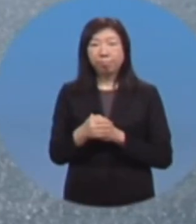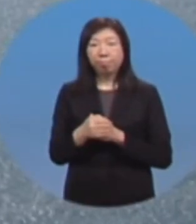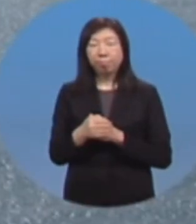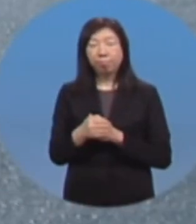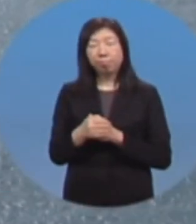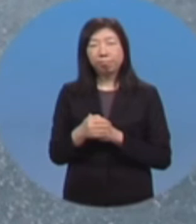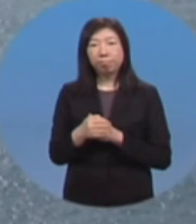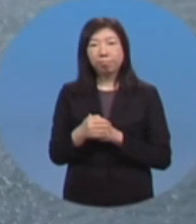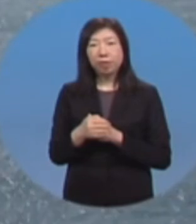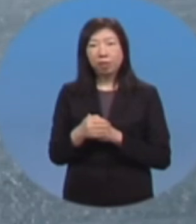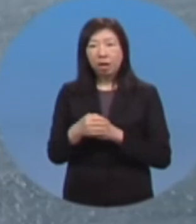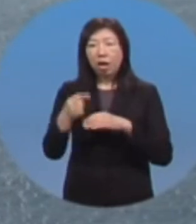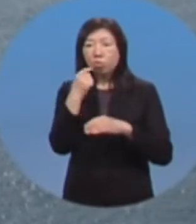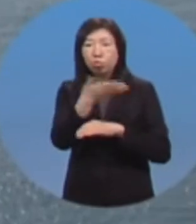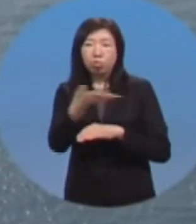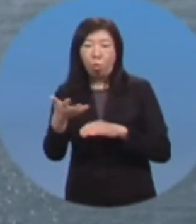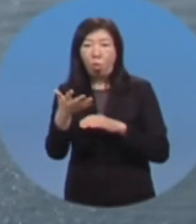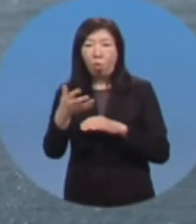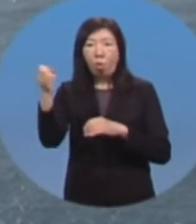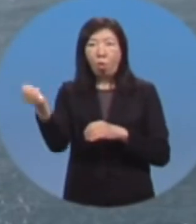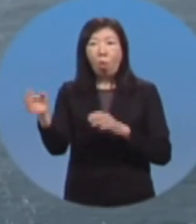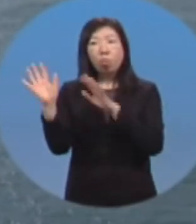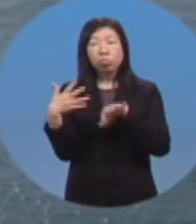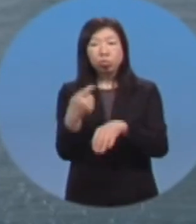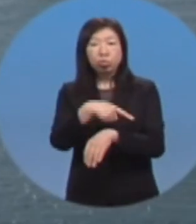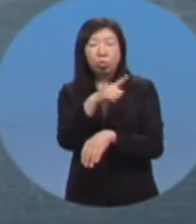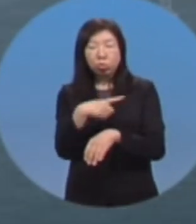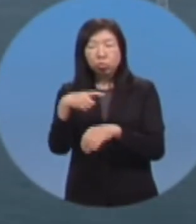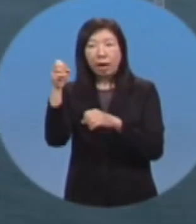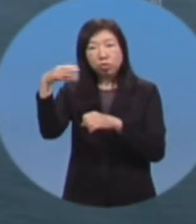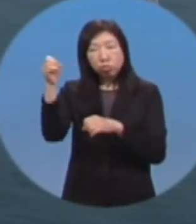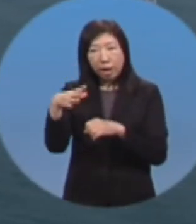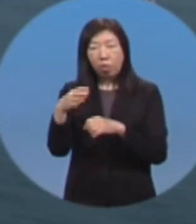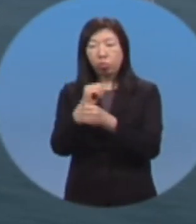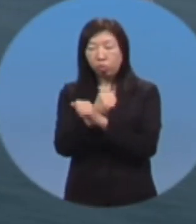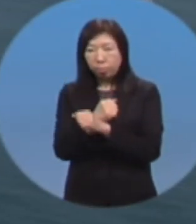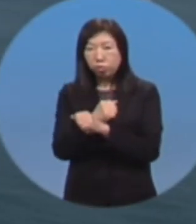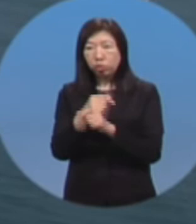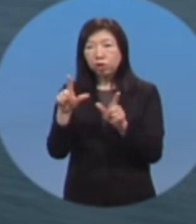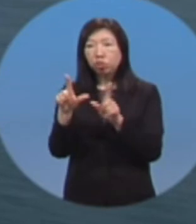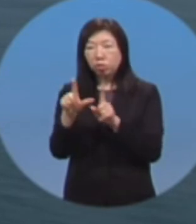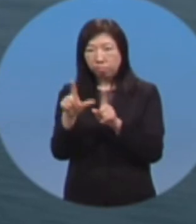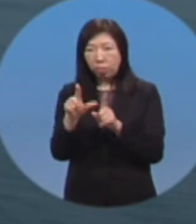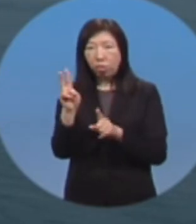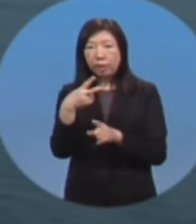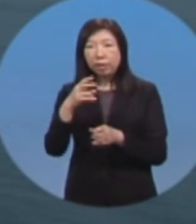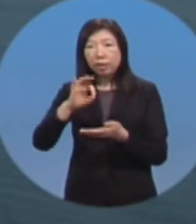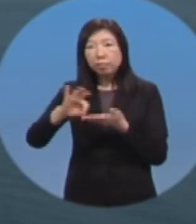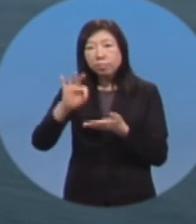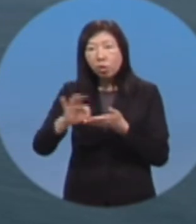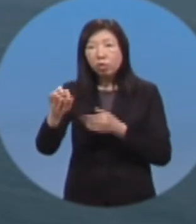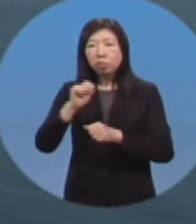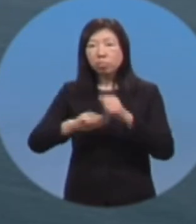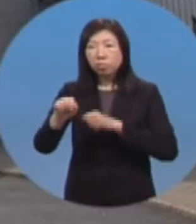洋上風力発電の導入促進に取り組むとともに、 水素の利活用に向けた調査を実施します